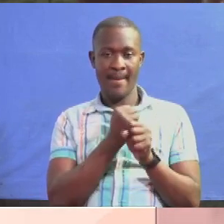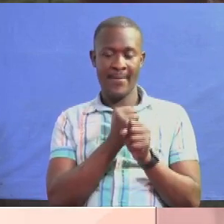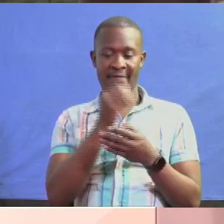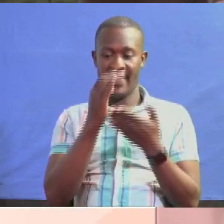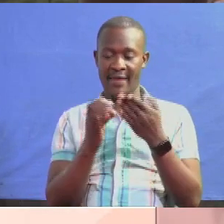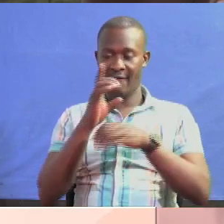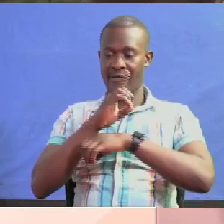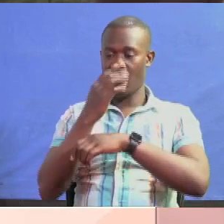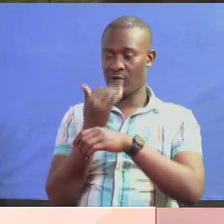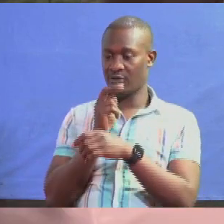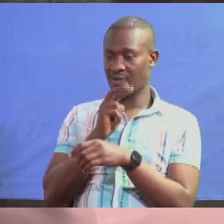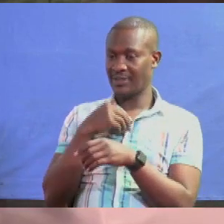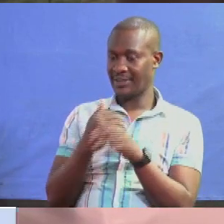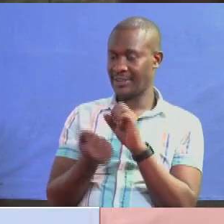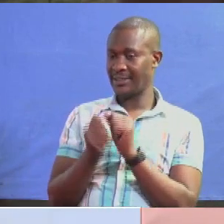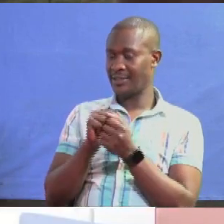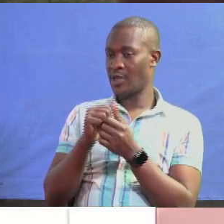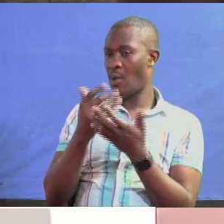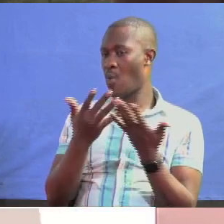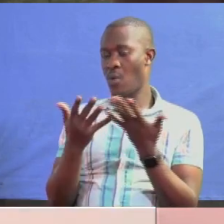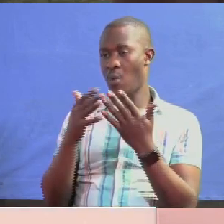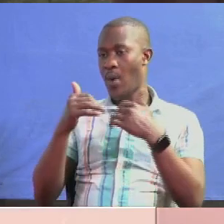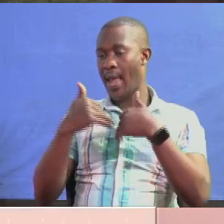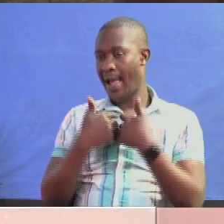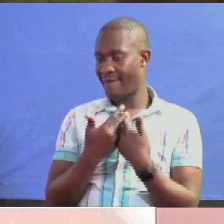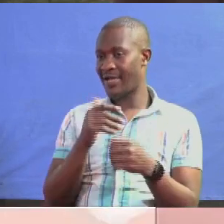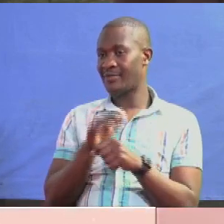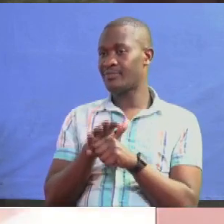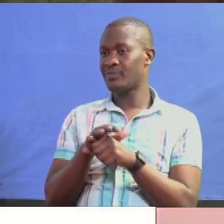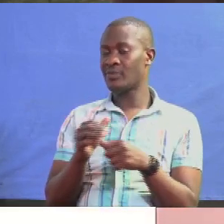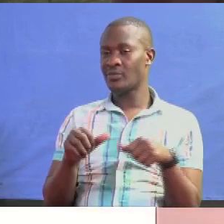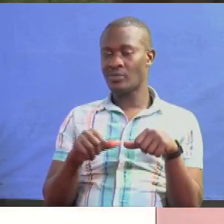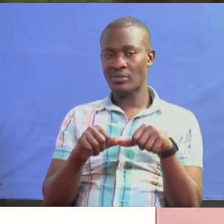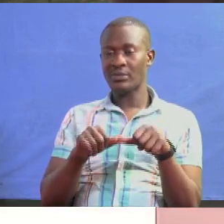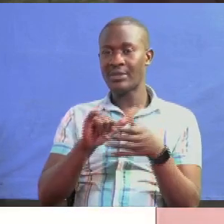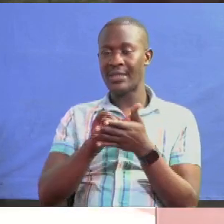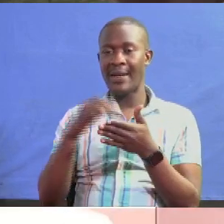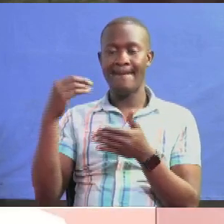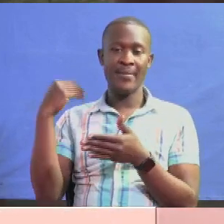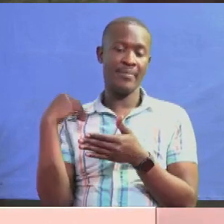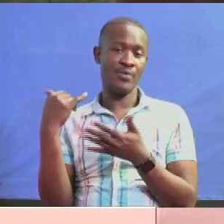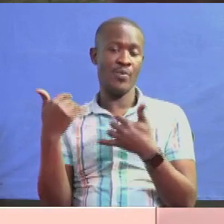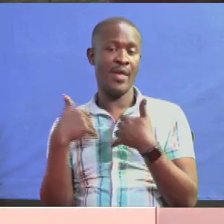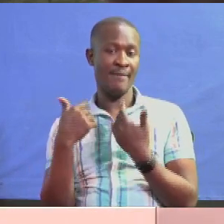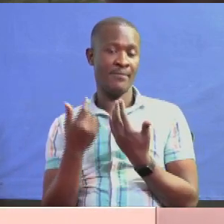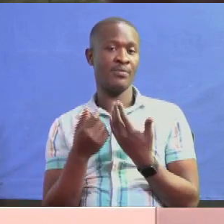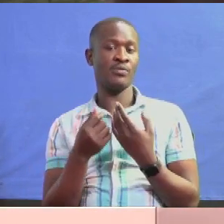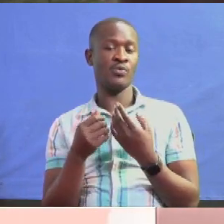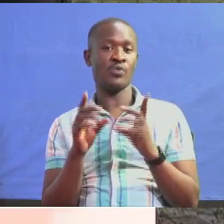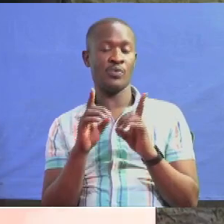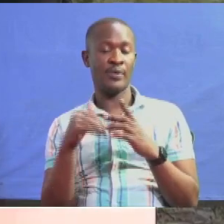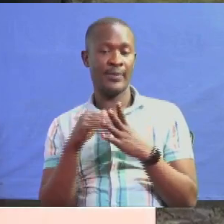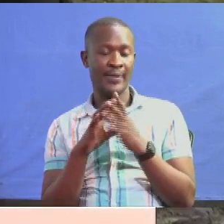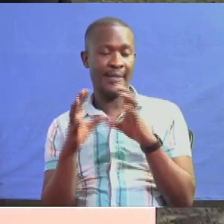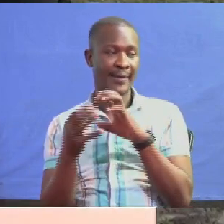want to see is such initiatives where we have trees, you know, growing, you know, and that is a practical way of demonstrating that we can be able to deal with the effects of climate